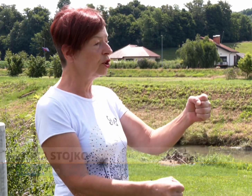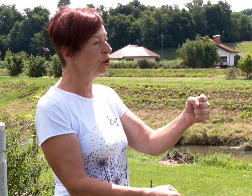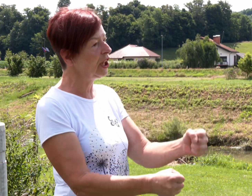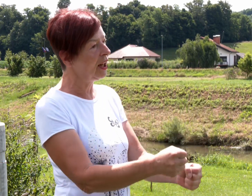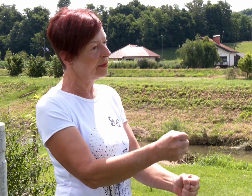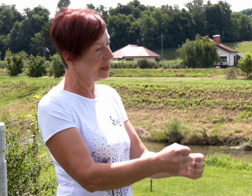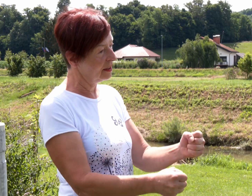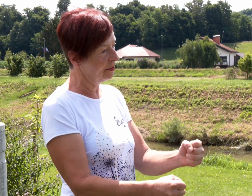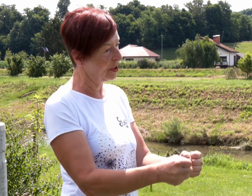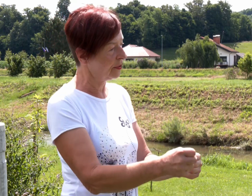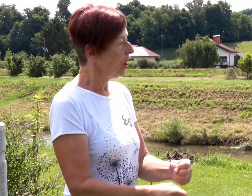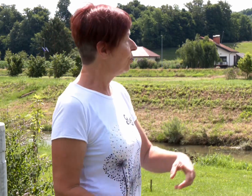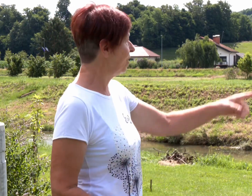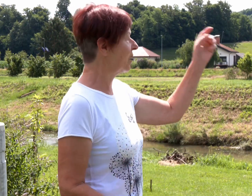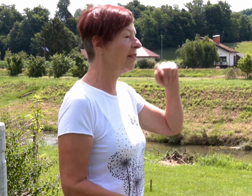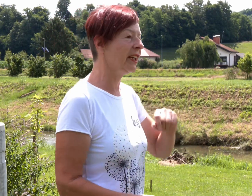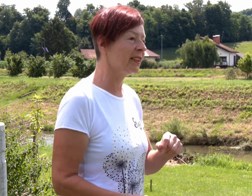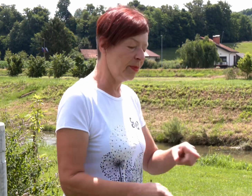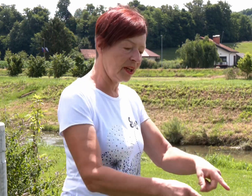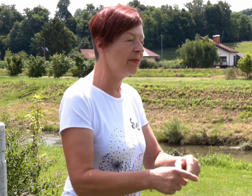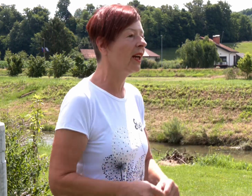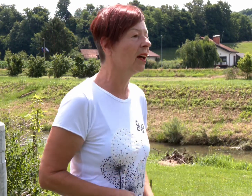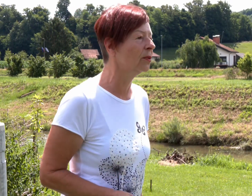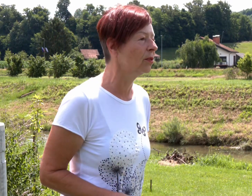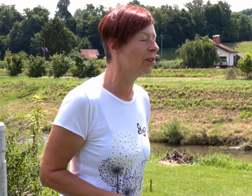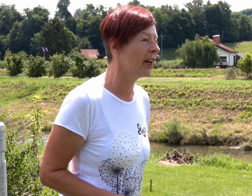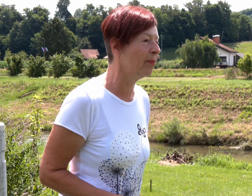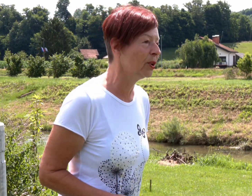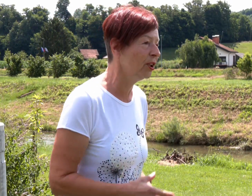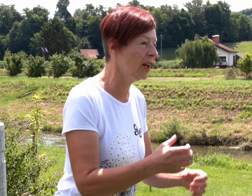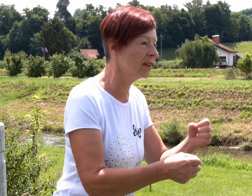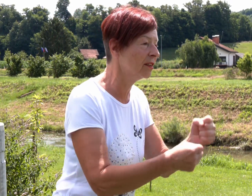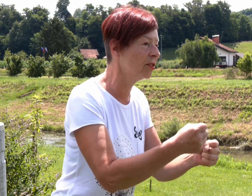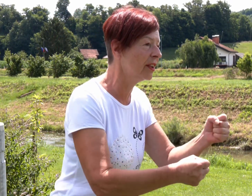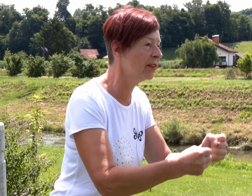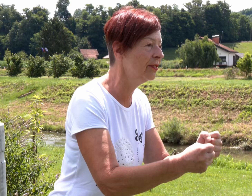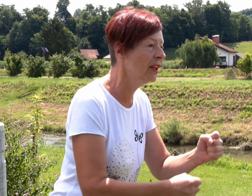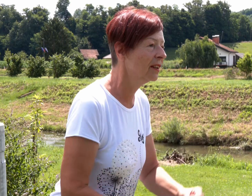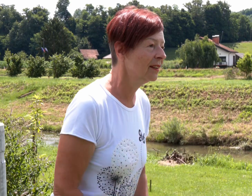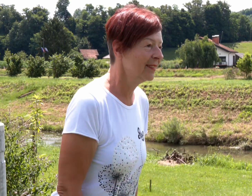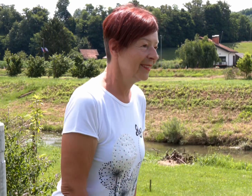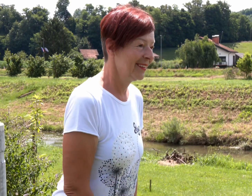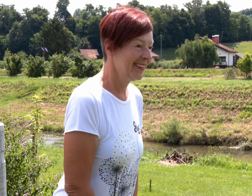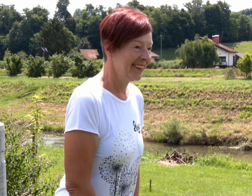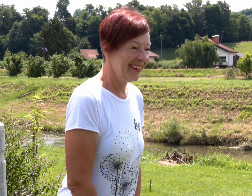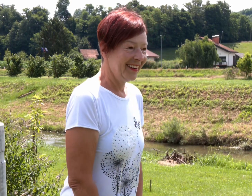žensko dojilo nad vrv. Druge krave niso mleko imelo, ona je pa dojila nad tote vrvi.